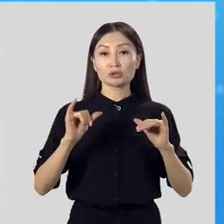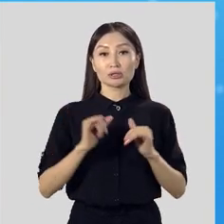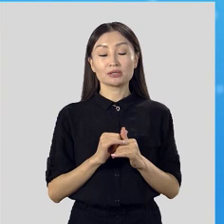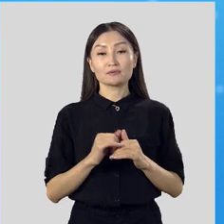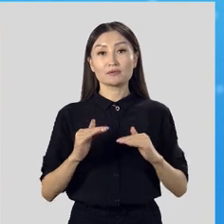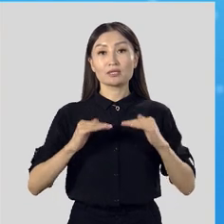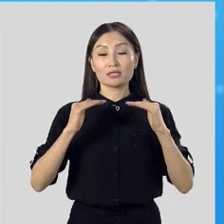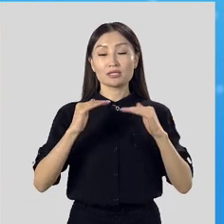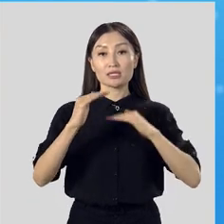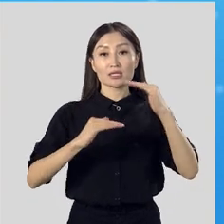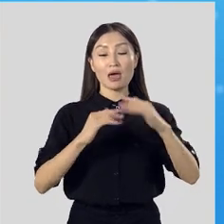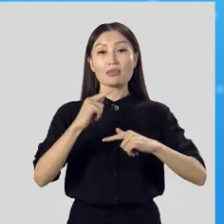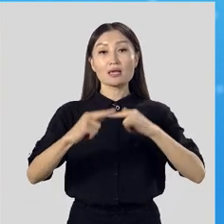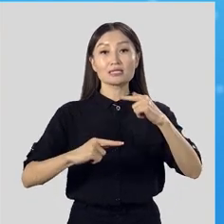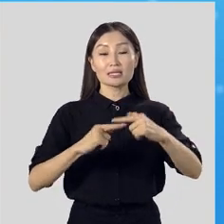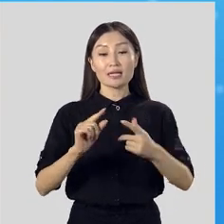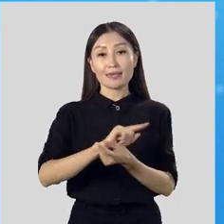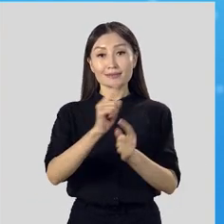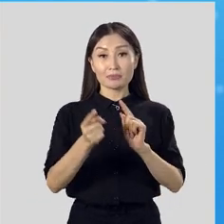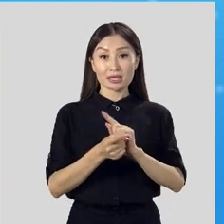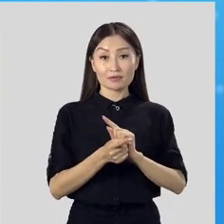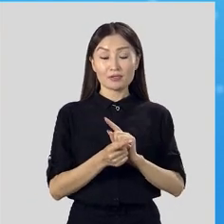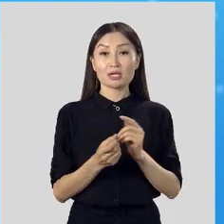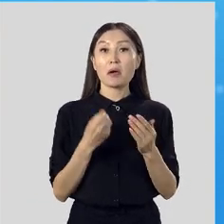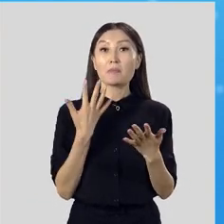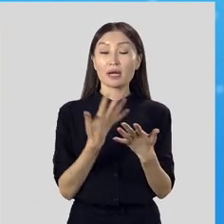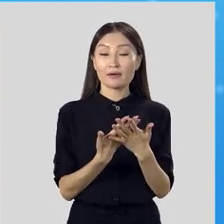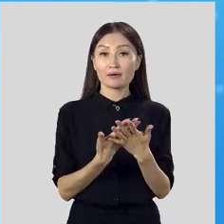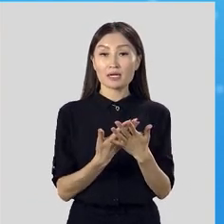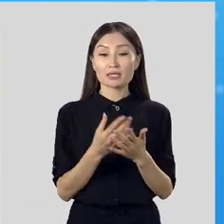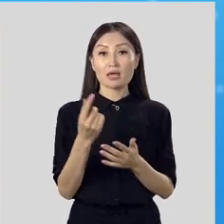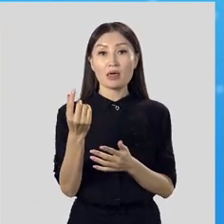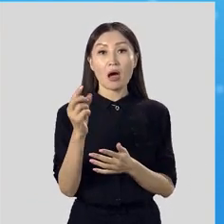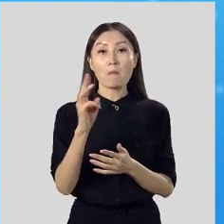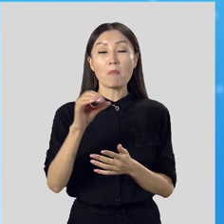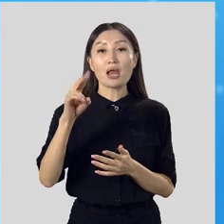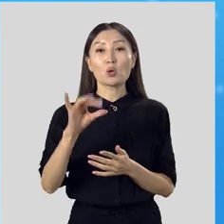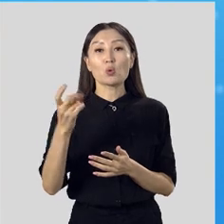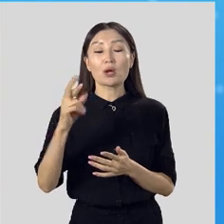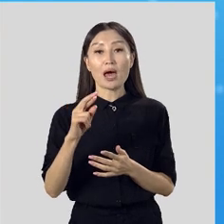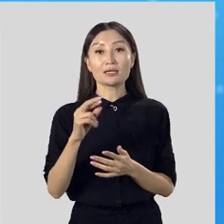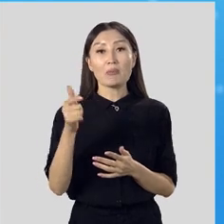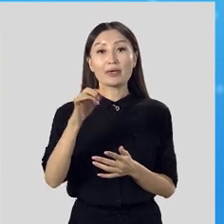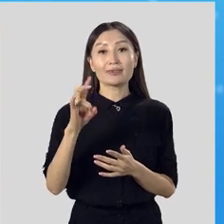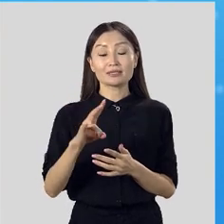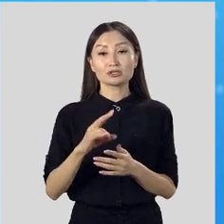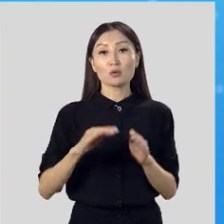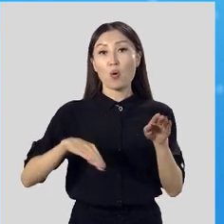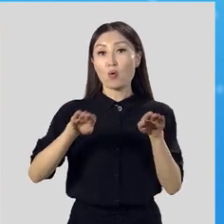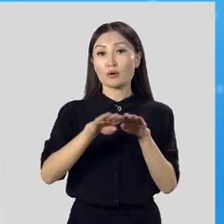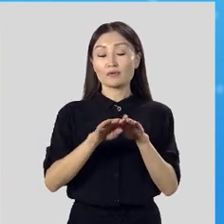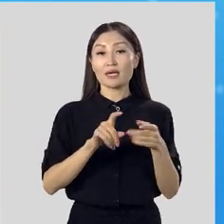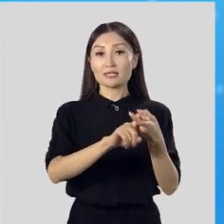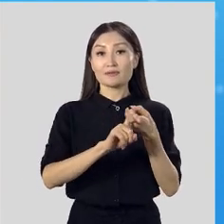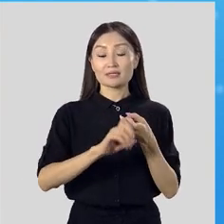развитие, наследственность и изменчивость, проявляются уже на молекулярно-генетическом уровне. Они